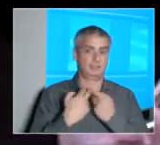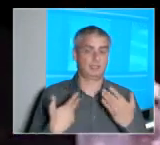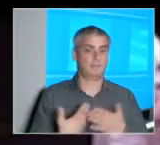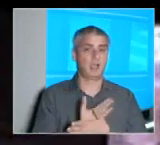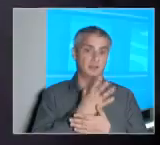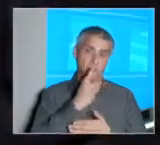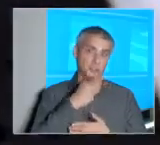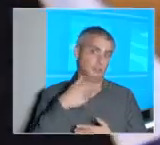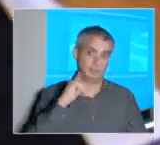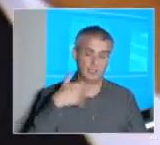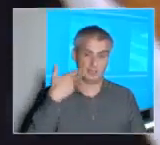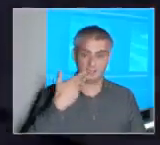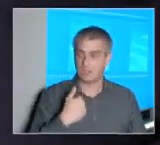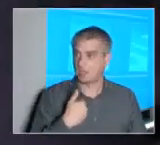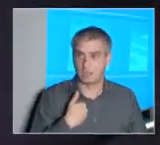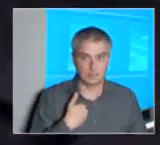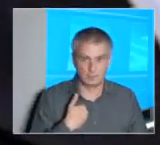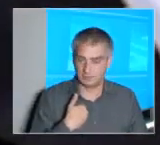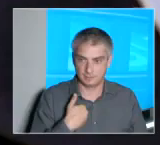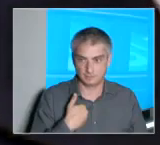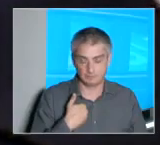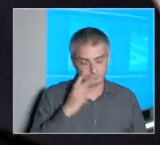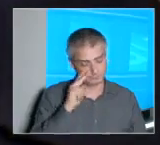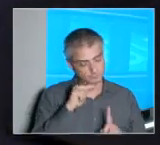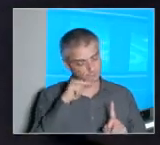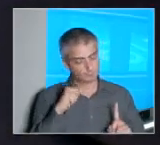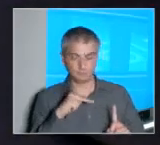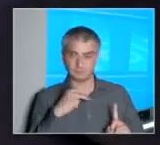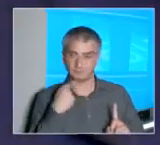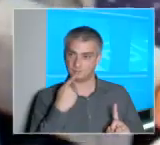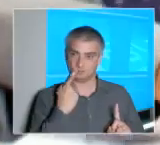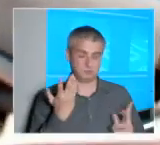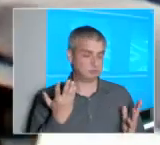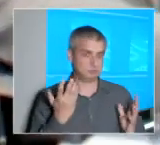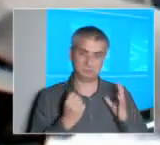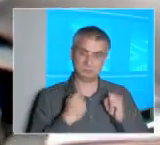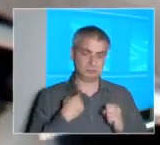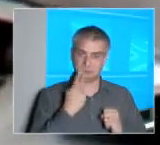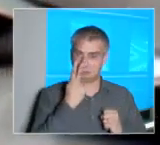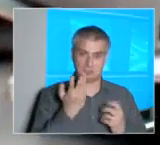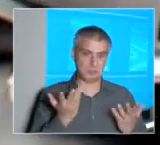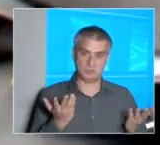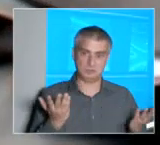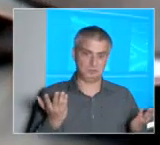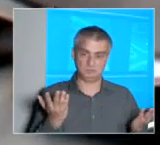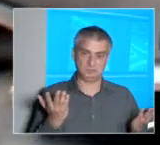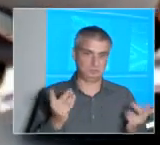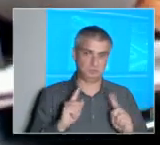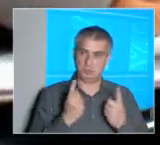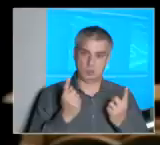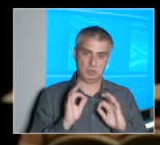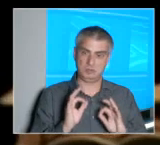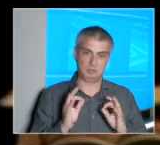אליה במידה והיא תהיה. אני מהצד ברמת הפרשן, קשה לראות את זה באמת קורה